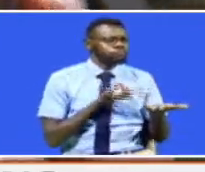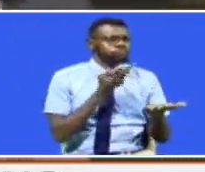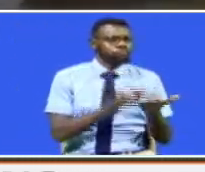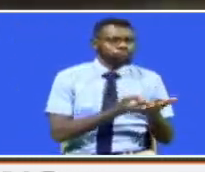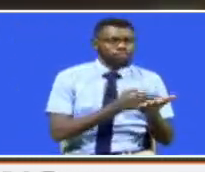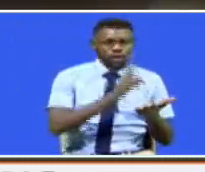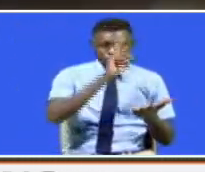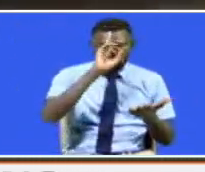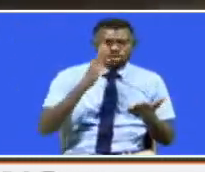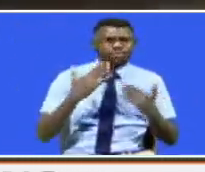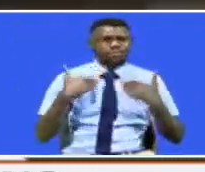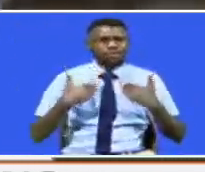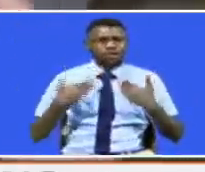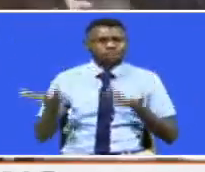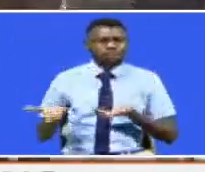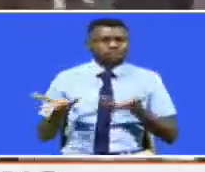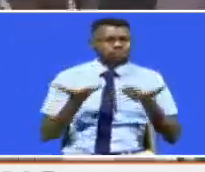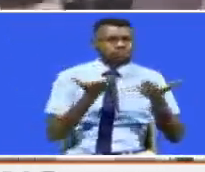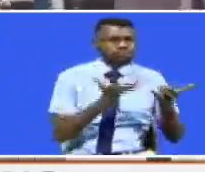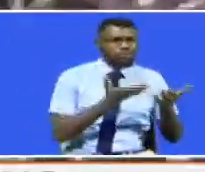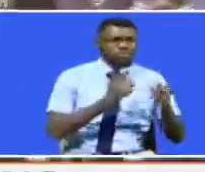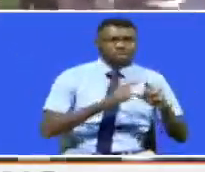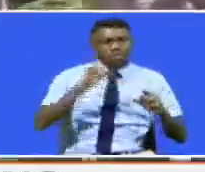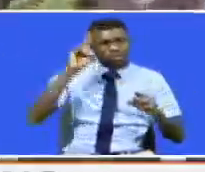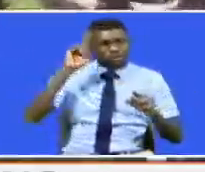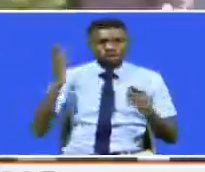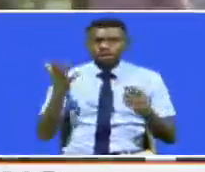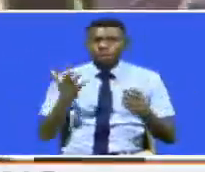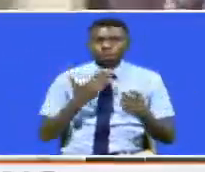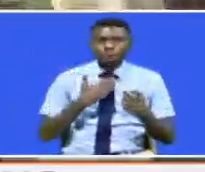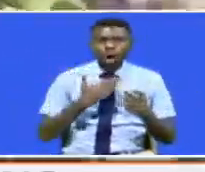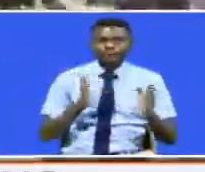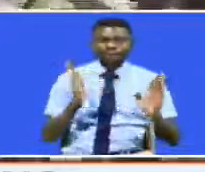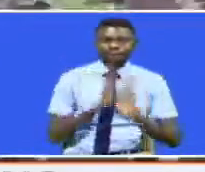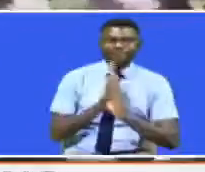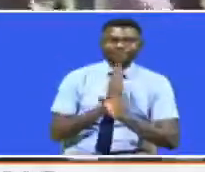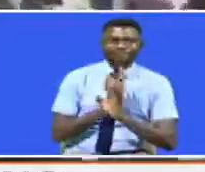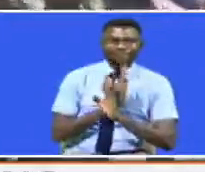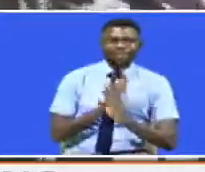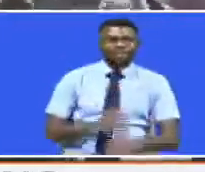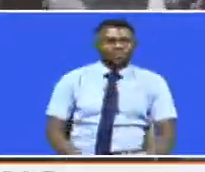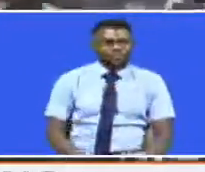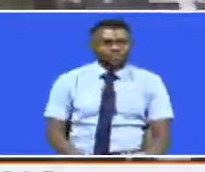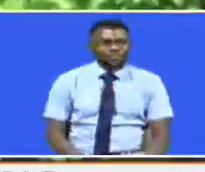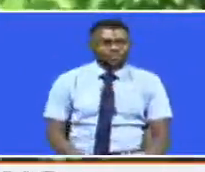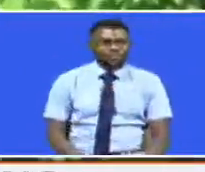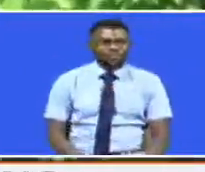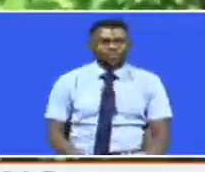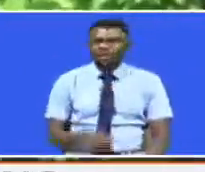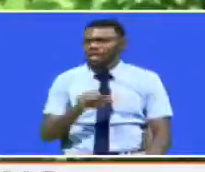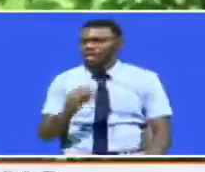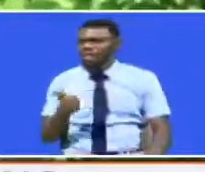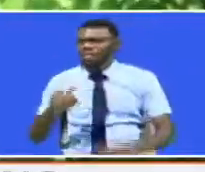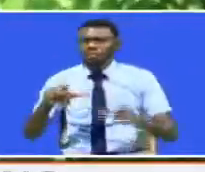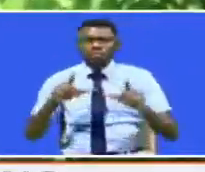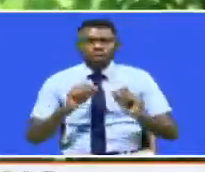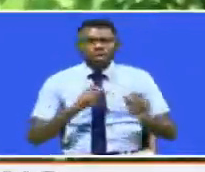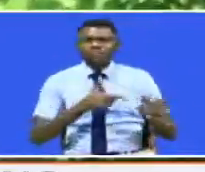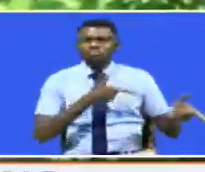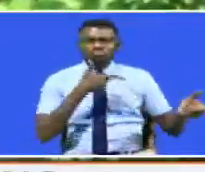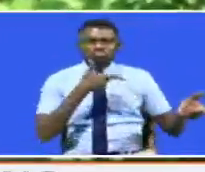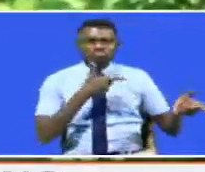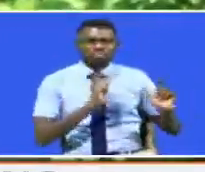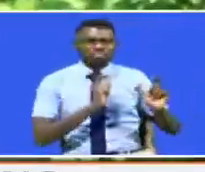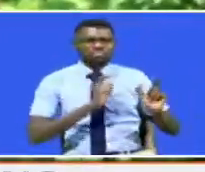wanadai kuwa polisi walijaribu kuficha mwili. Douglas akaniambia huyu ndugu yetu amekuwa shot dead ako Night Angle